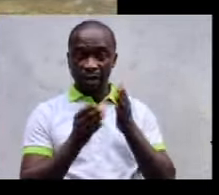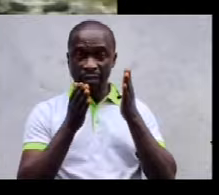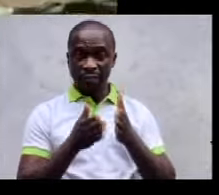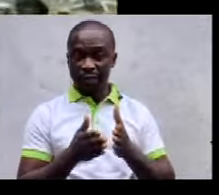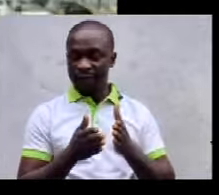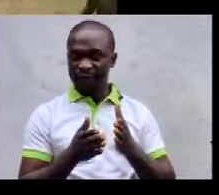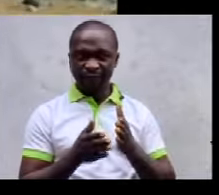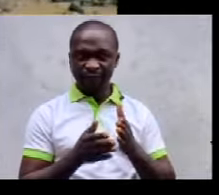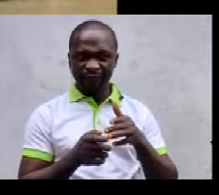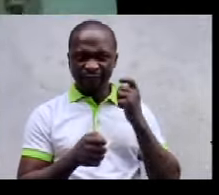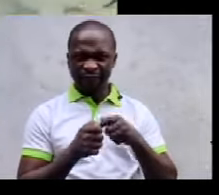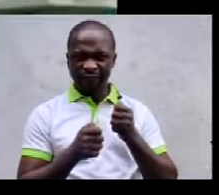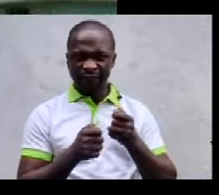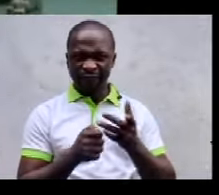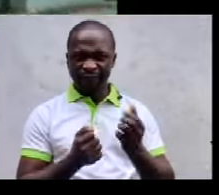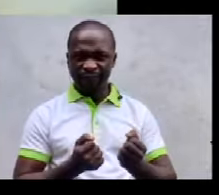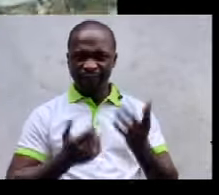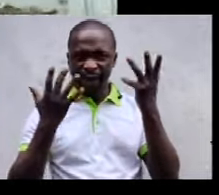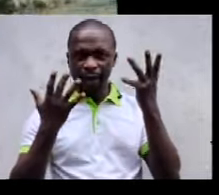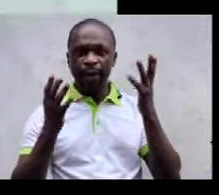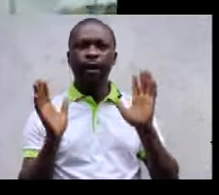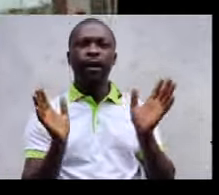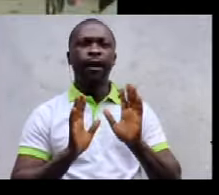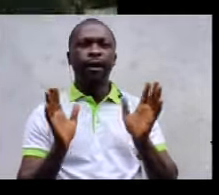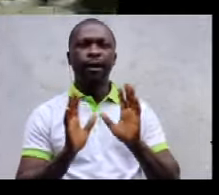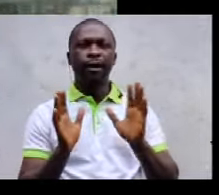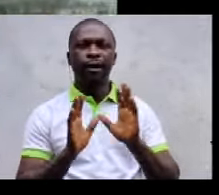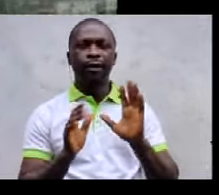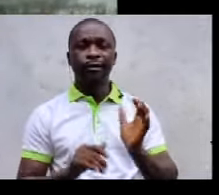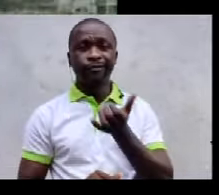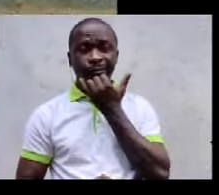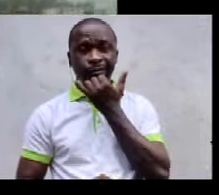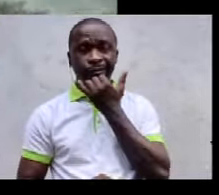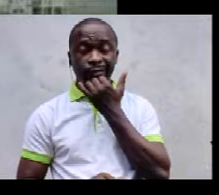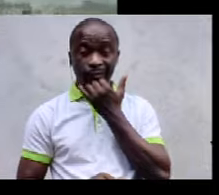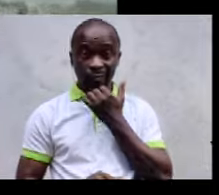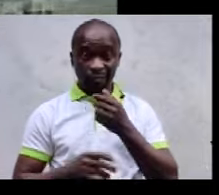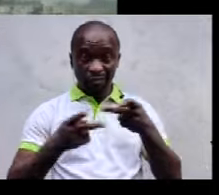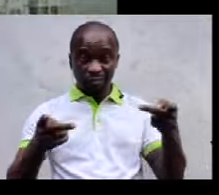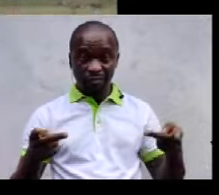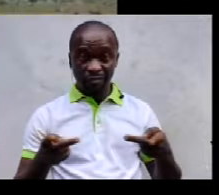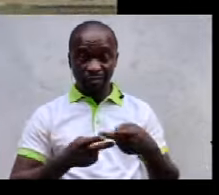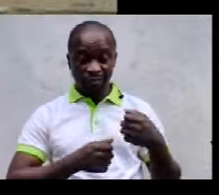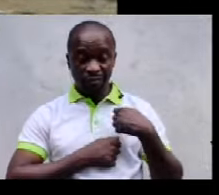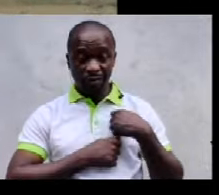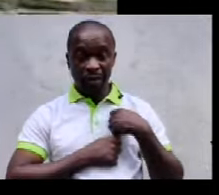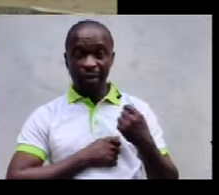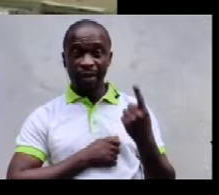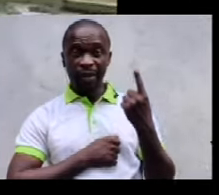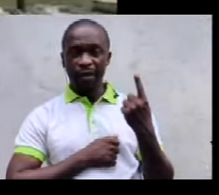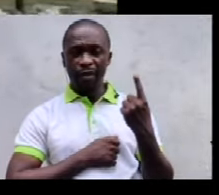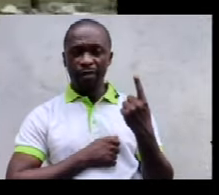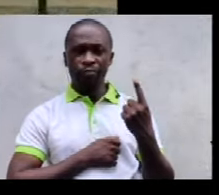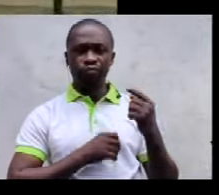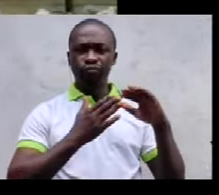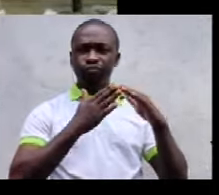accidentelles de dépôts d'armes et munitions d'un camp militaire qui ont également rasé plusieurs quartiers d'habitation. D'énormes parpaings de béton